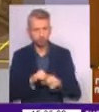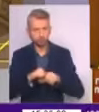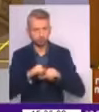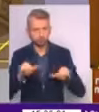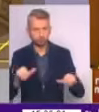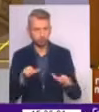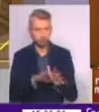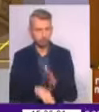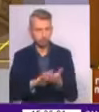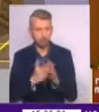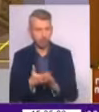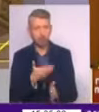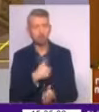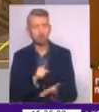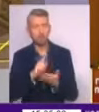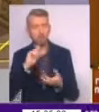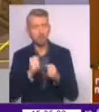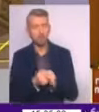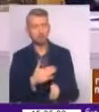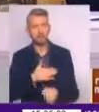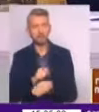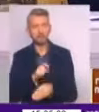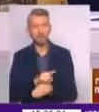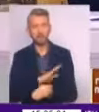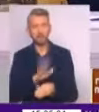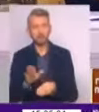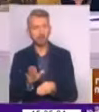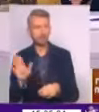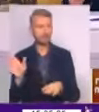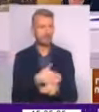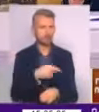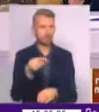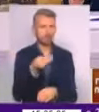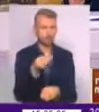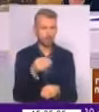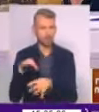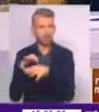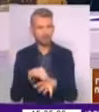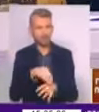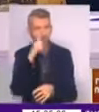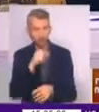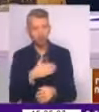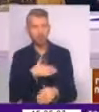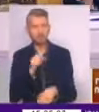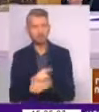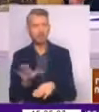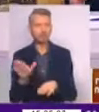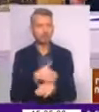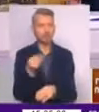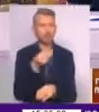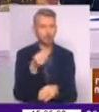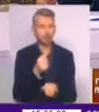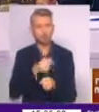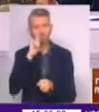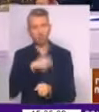маємо пам'ятати, що наше завдання не зняти Порошенка і привести Путіна, а наше завдання зняти Порошенка і зробити Україну кращою.